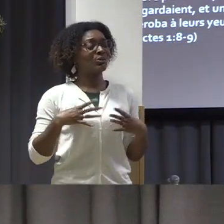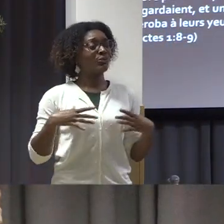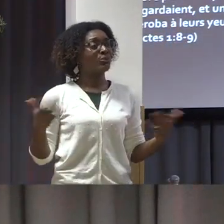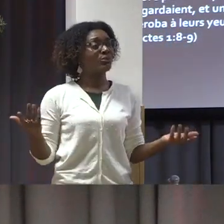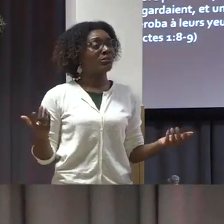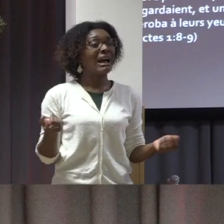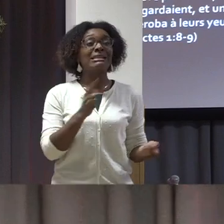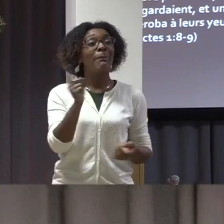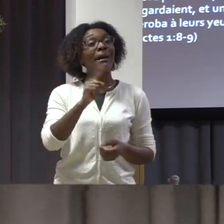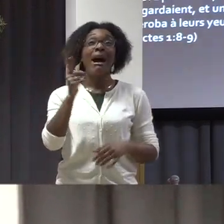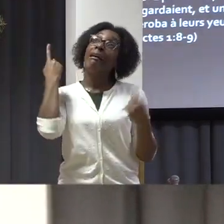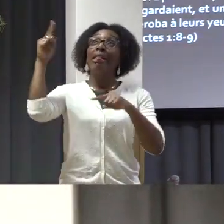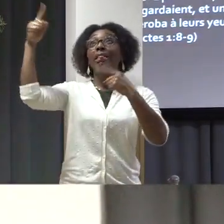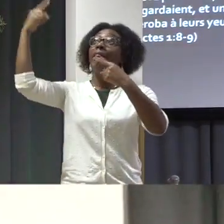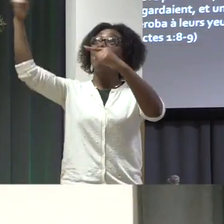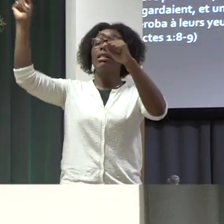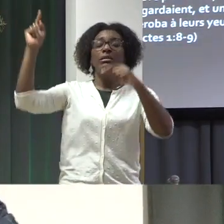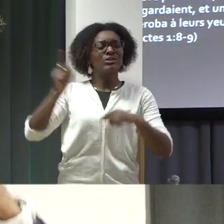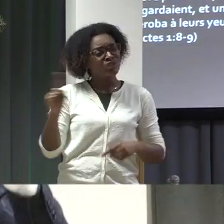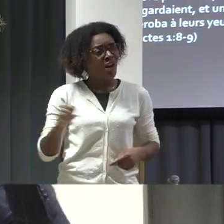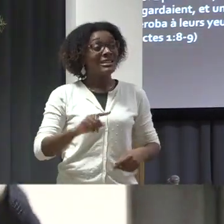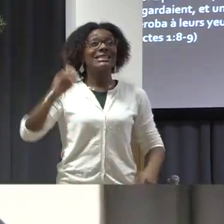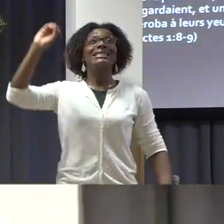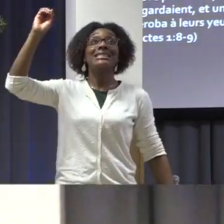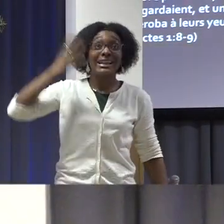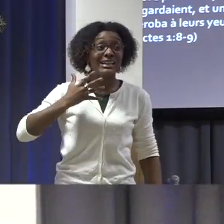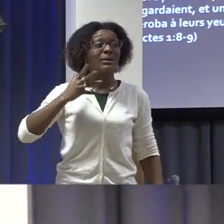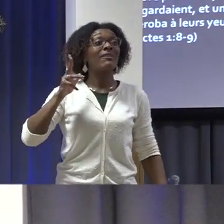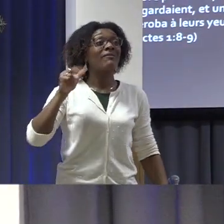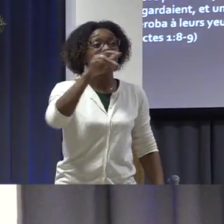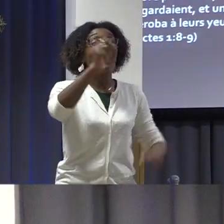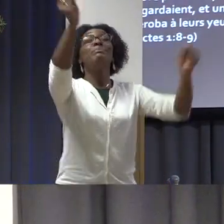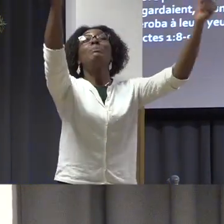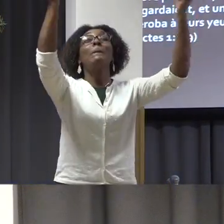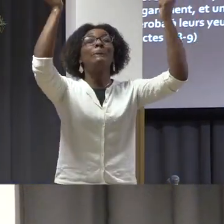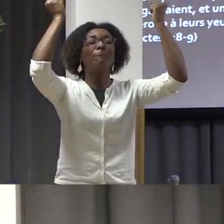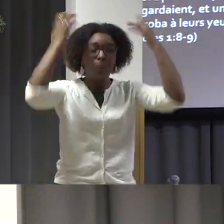revendication quelconque le saint-esprit surveillance où vous